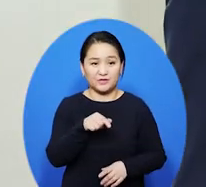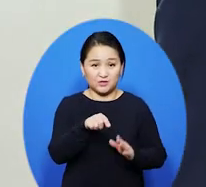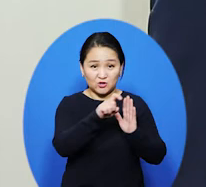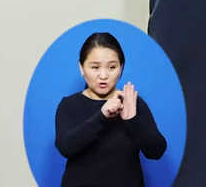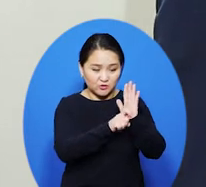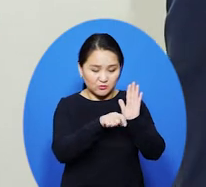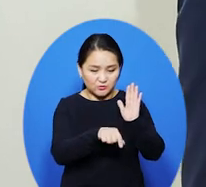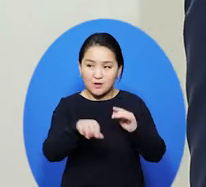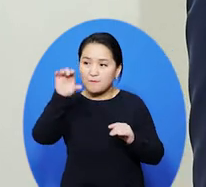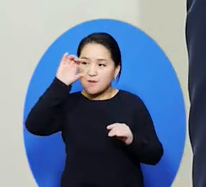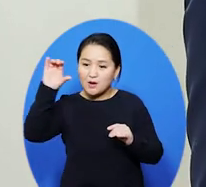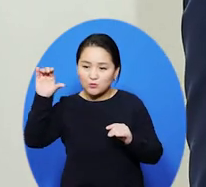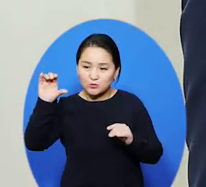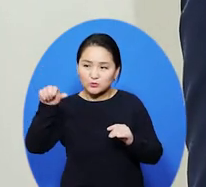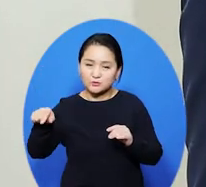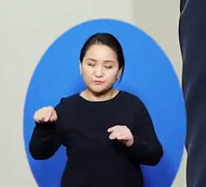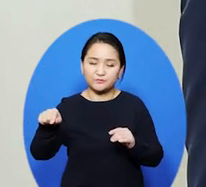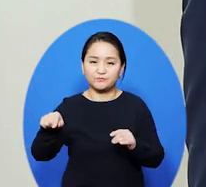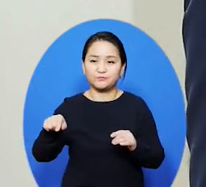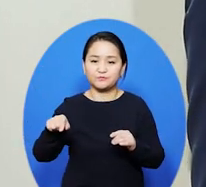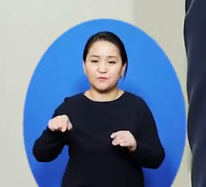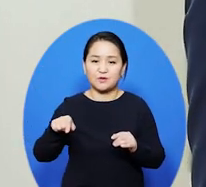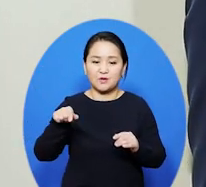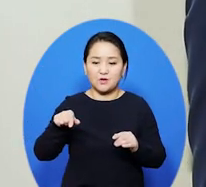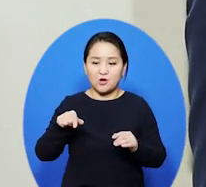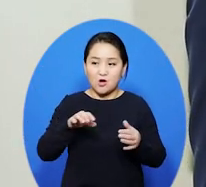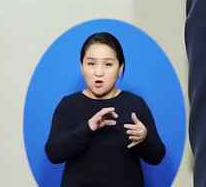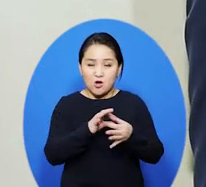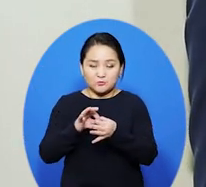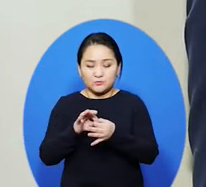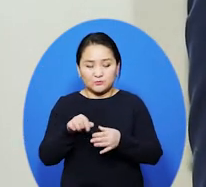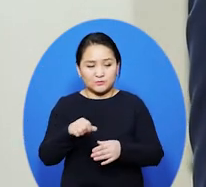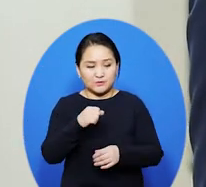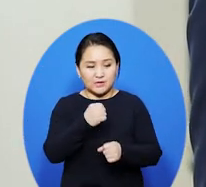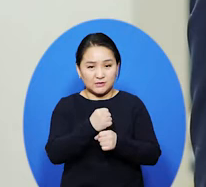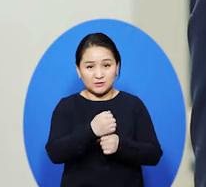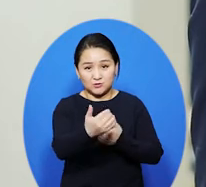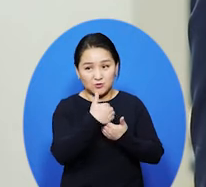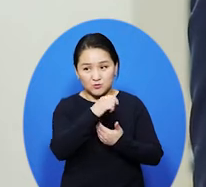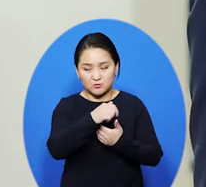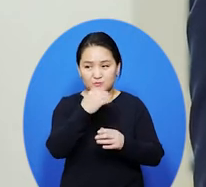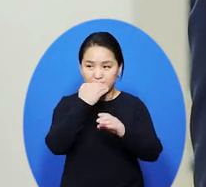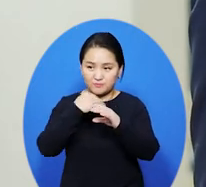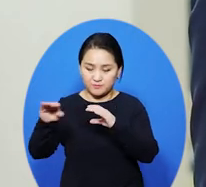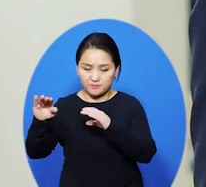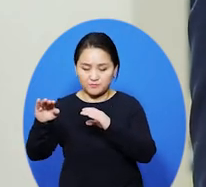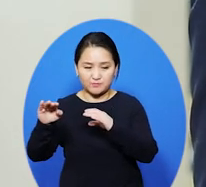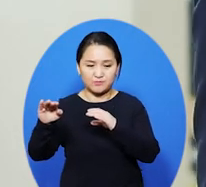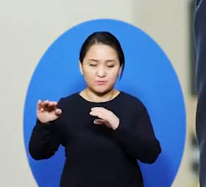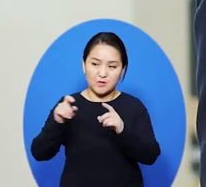бол ажил олгогч нартай тодорхой хэмжээгээр интерншипийн хүрээнд л тухайн ажил олгогч ажлын байгууллага өдрөө мэйл